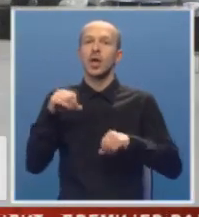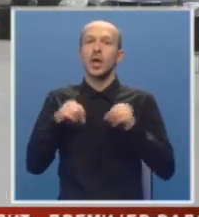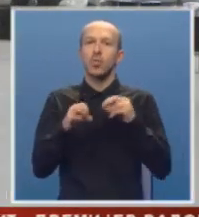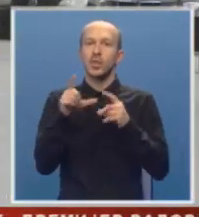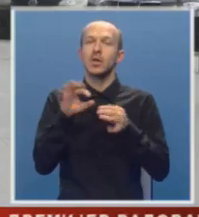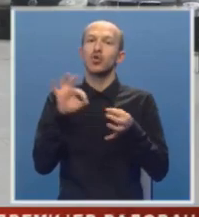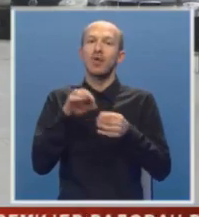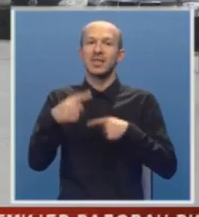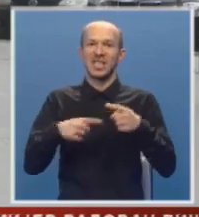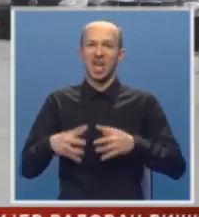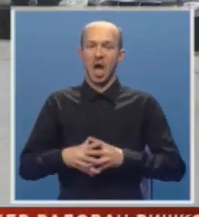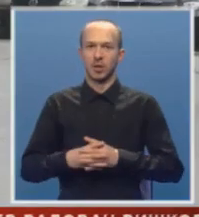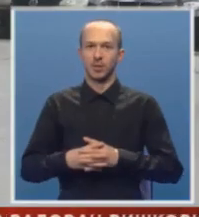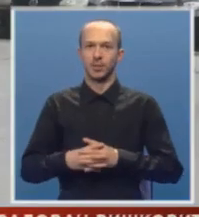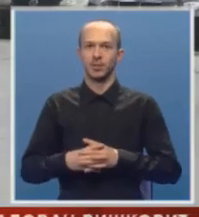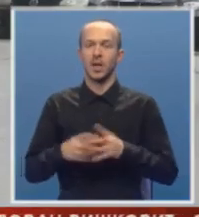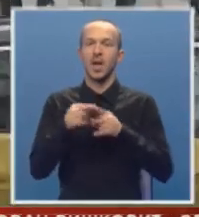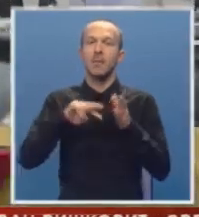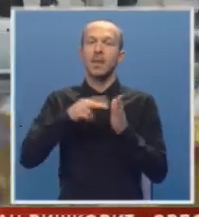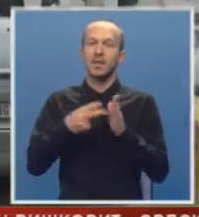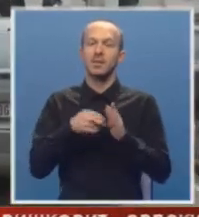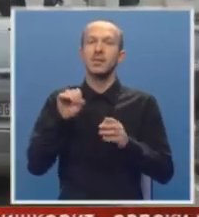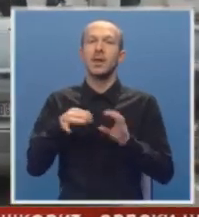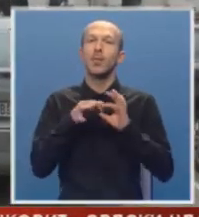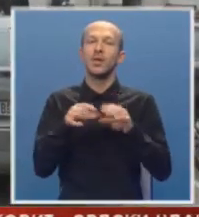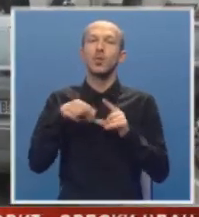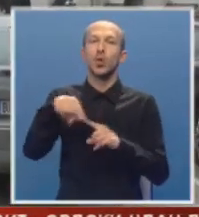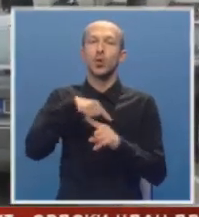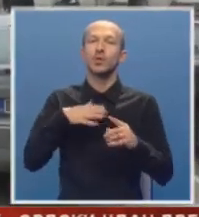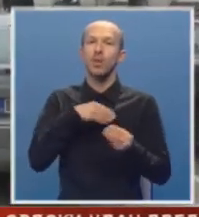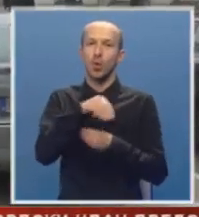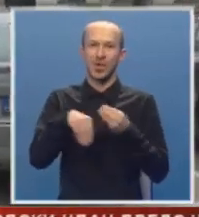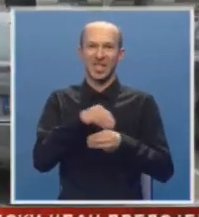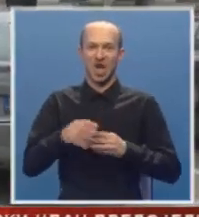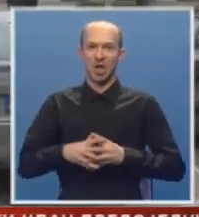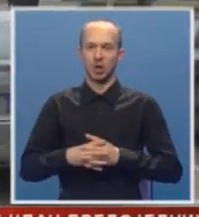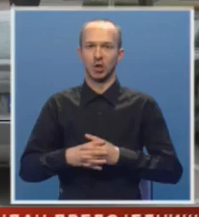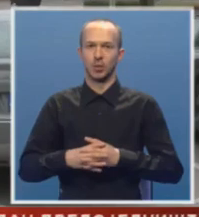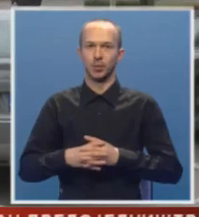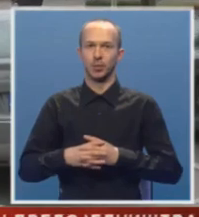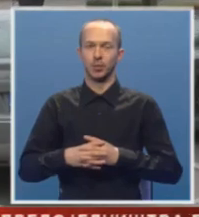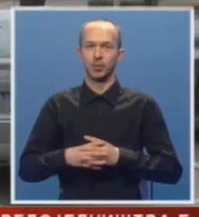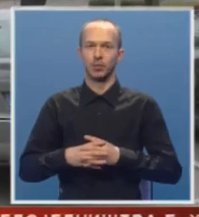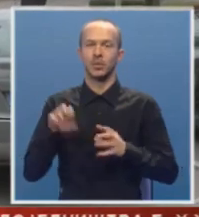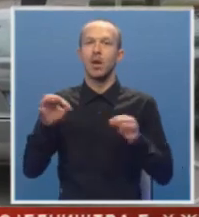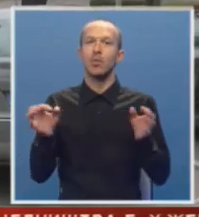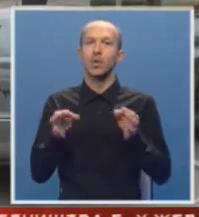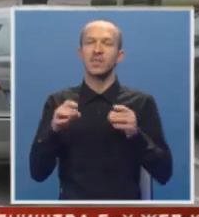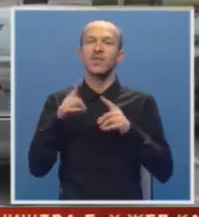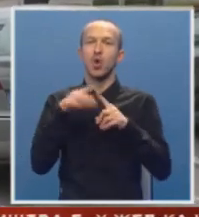se očuvala tradicija. Planirala sam da to provedem u krugu svoje porodice, da proslavimo